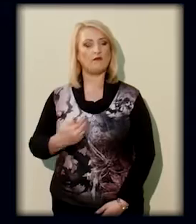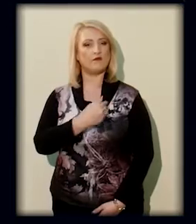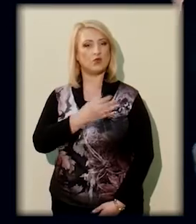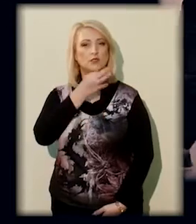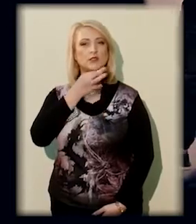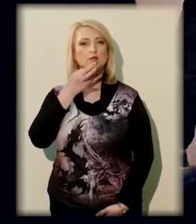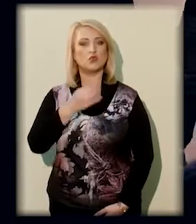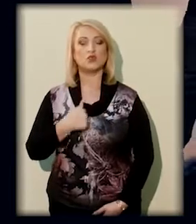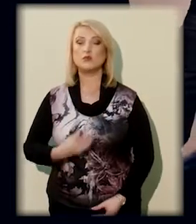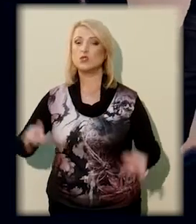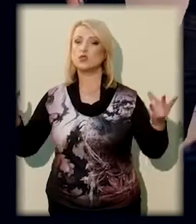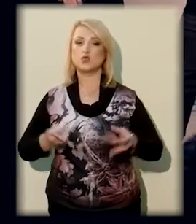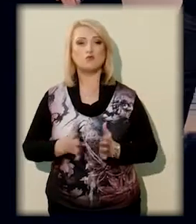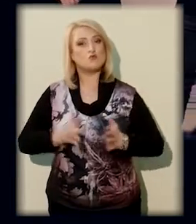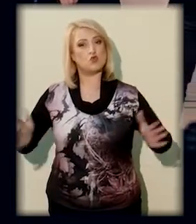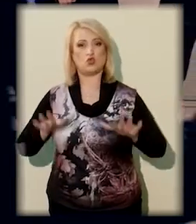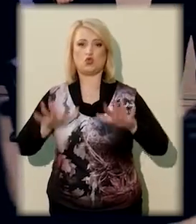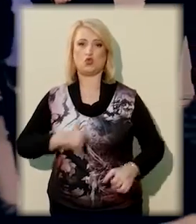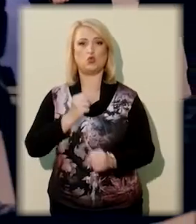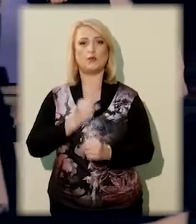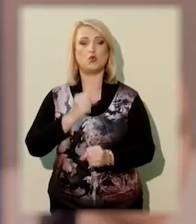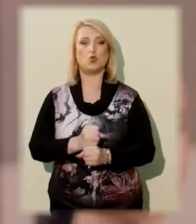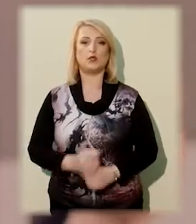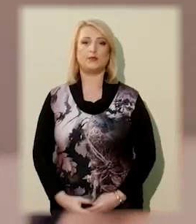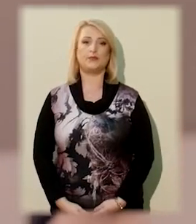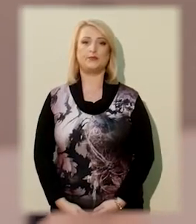Aș vrea să spun că avem nevoie de mai multe locuri de muncă.